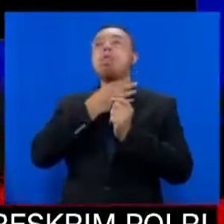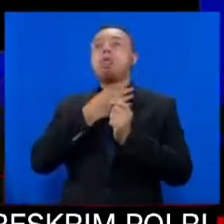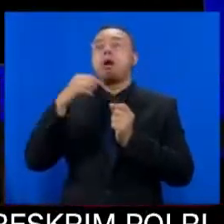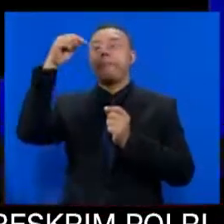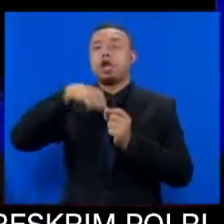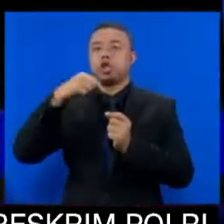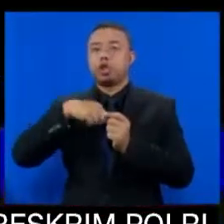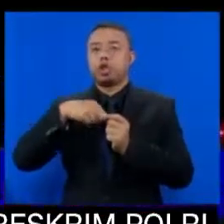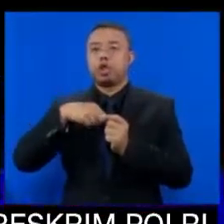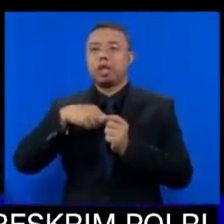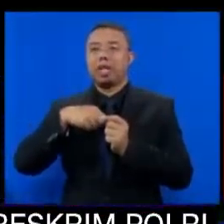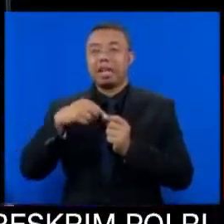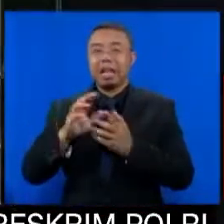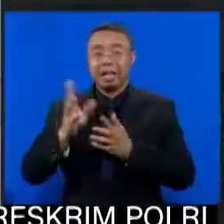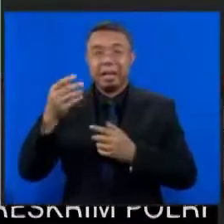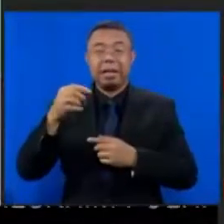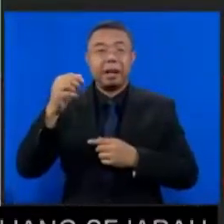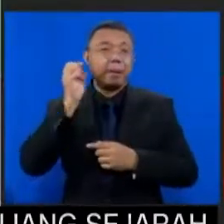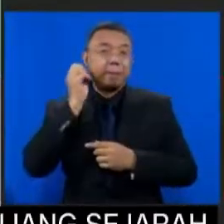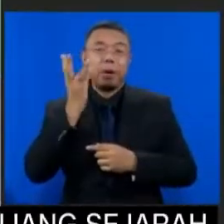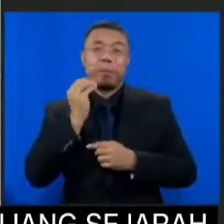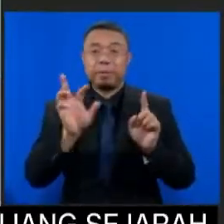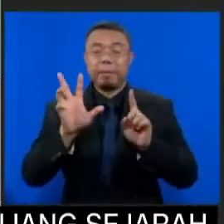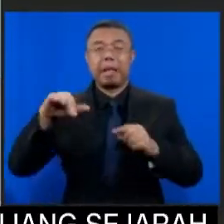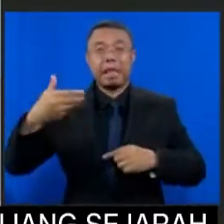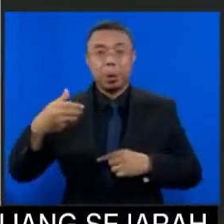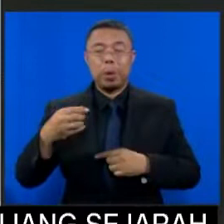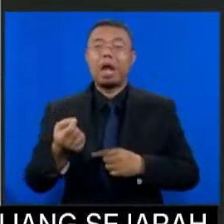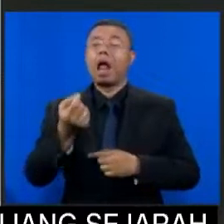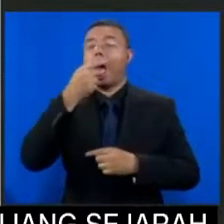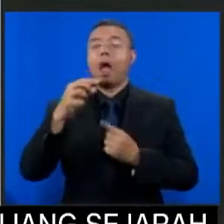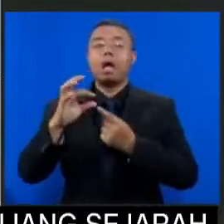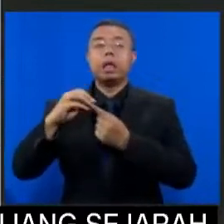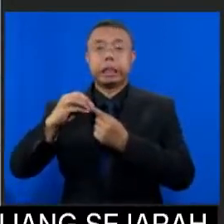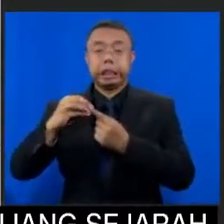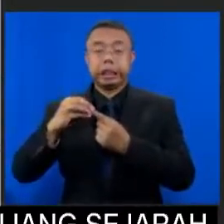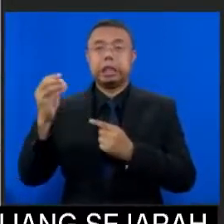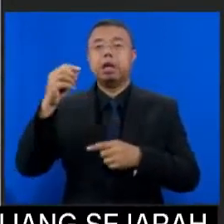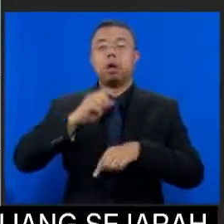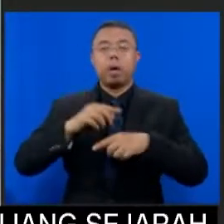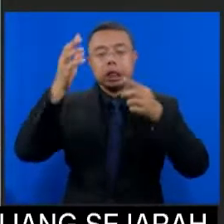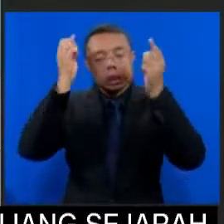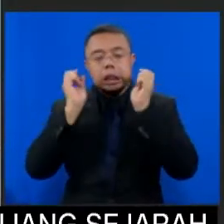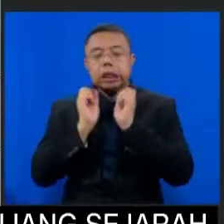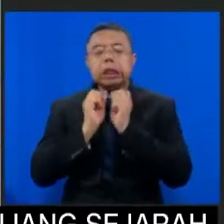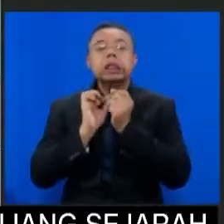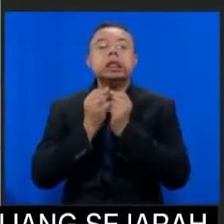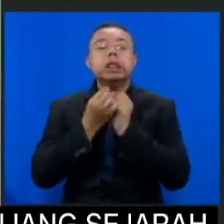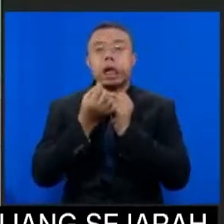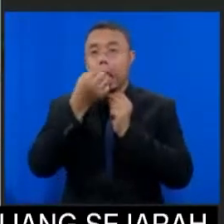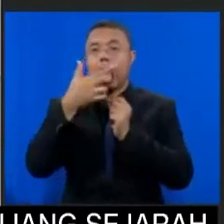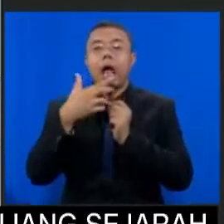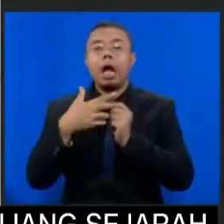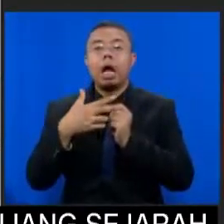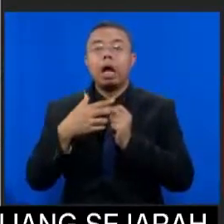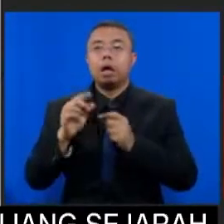Seorang perempuan berusia 19 tahun asal Depok, Jawa Barat tanpa sengaja menelan jarum pentol saat merapikan hijab pada Selasa 5 Juli lalu. Jarum